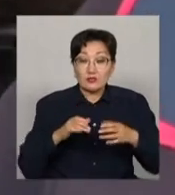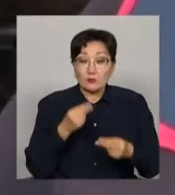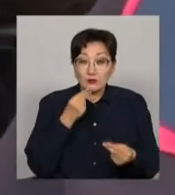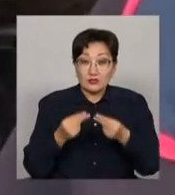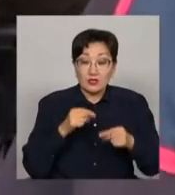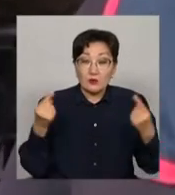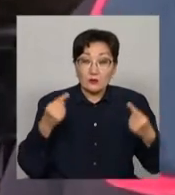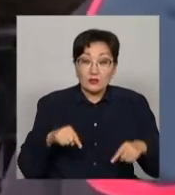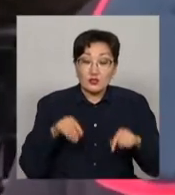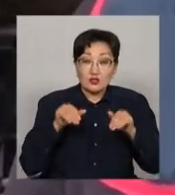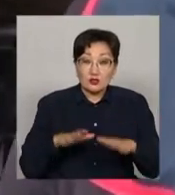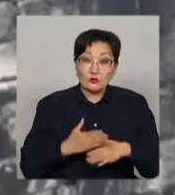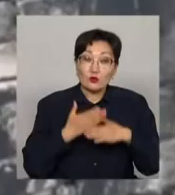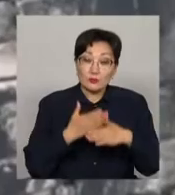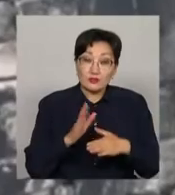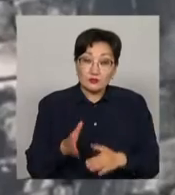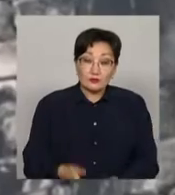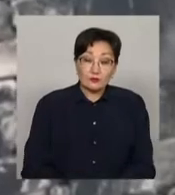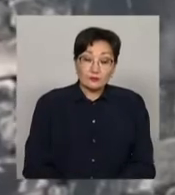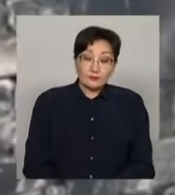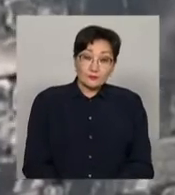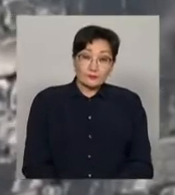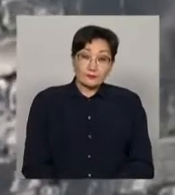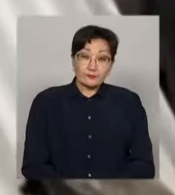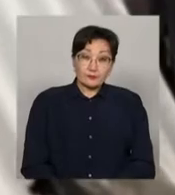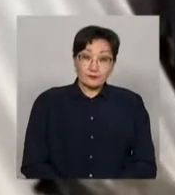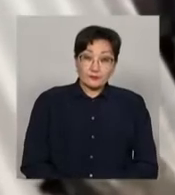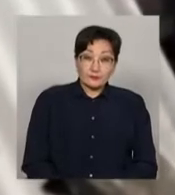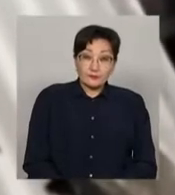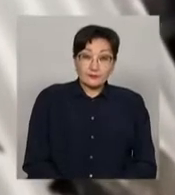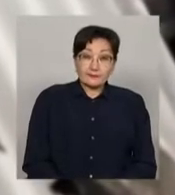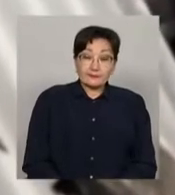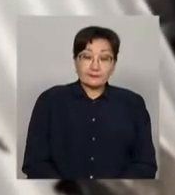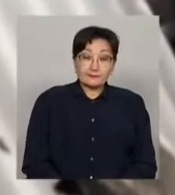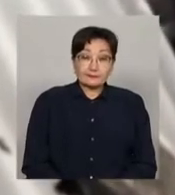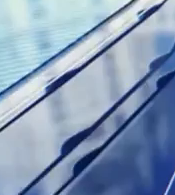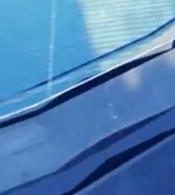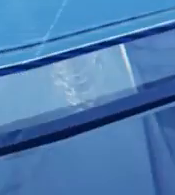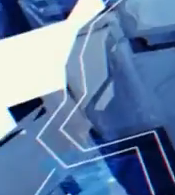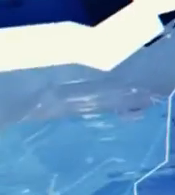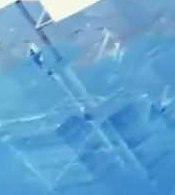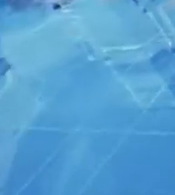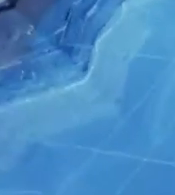азық-түлік дағдарысын шешуге көмектеспек. Аяулым Көлжігіт, Рамазан Өмен, Алматы телеарнасы.